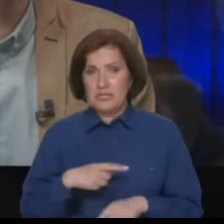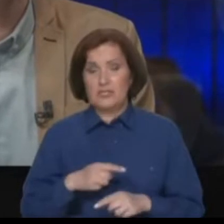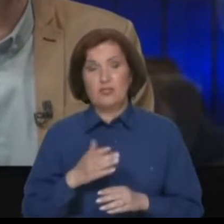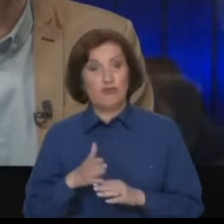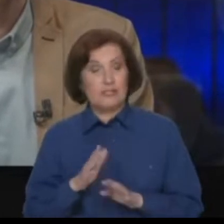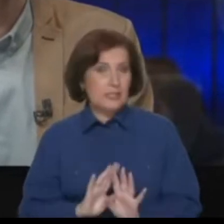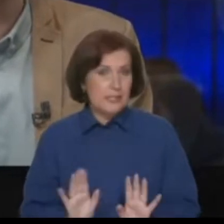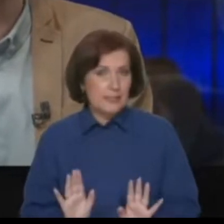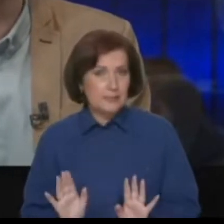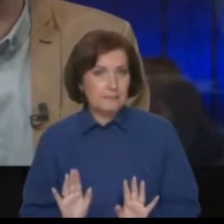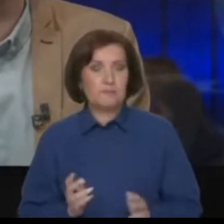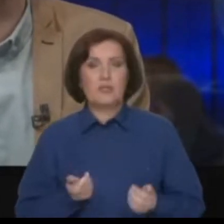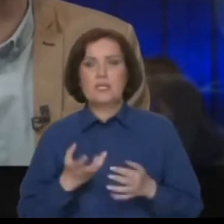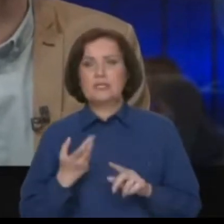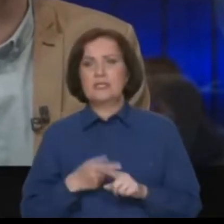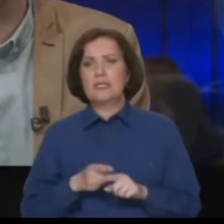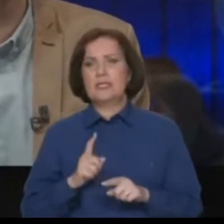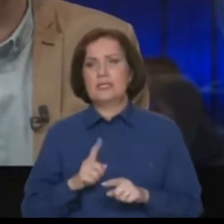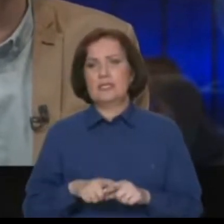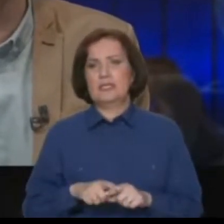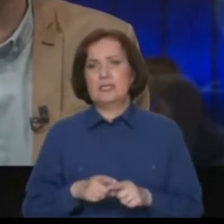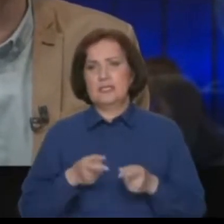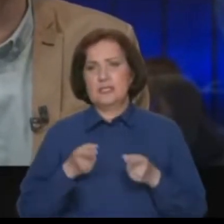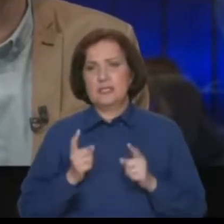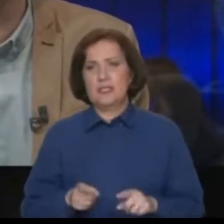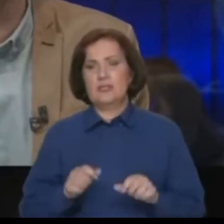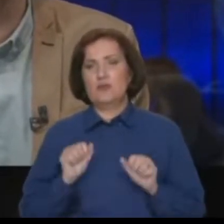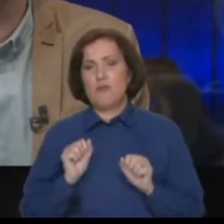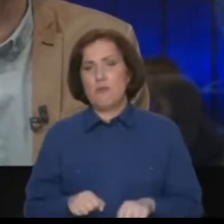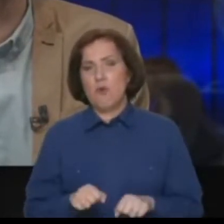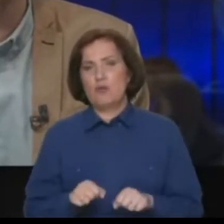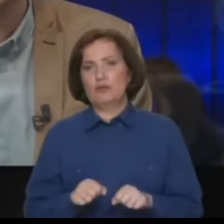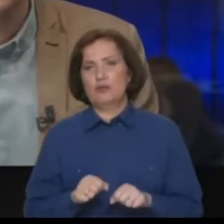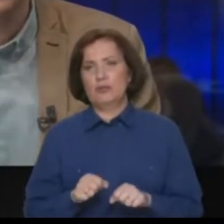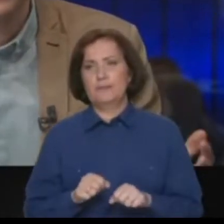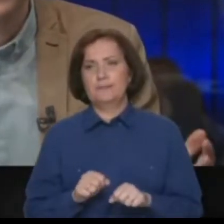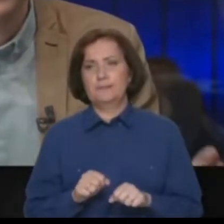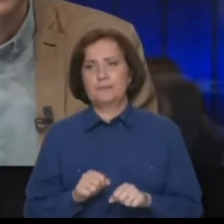– ні. Наскільки це дійсно може